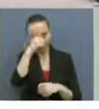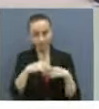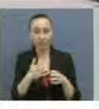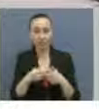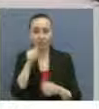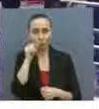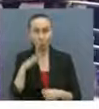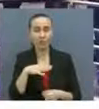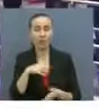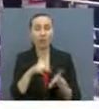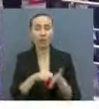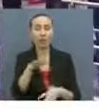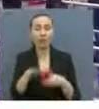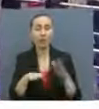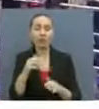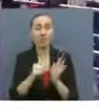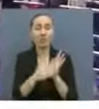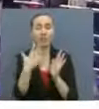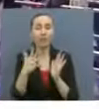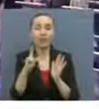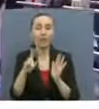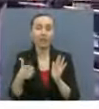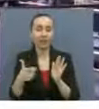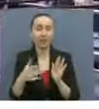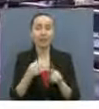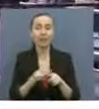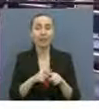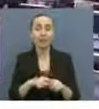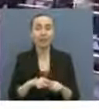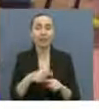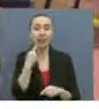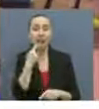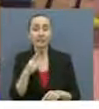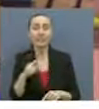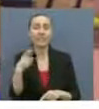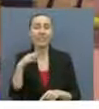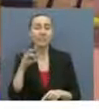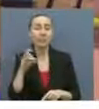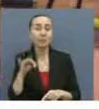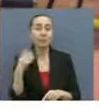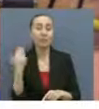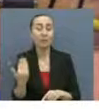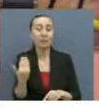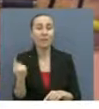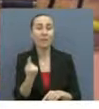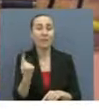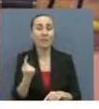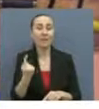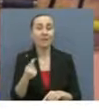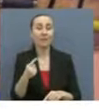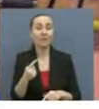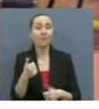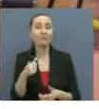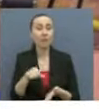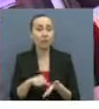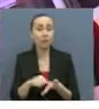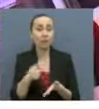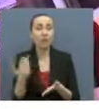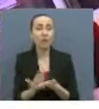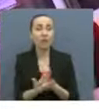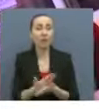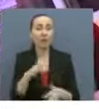он выступал в весовой категории 65 килограмм. Как признается Дмитрий, это его первое выступление в новом весе. Раньше это было